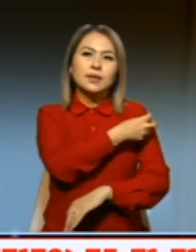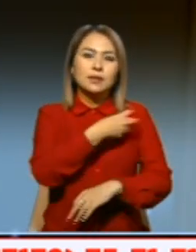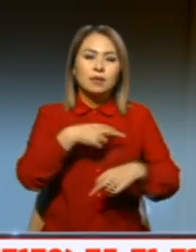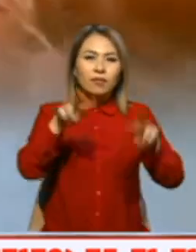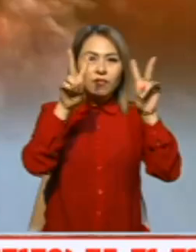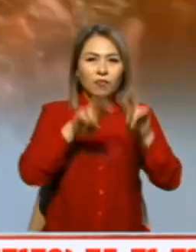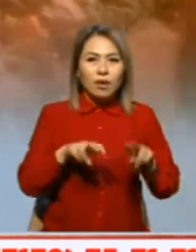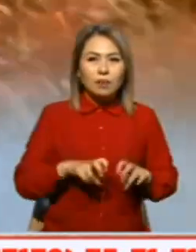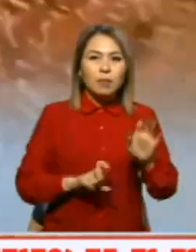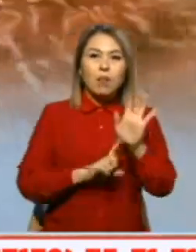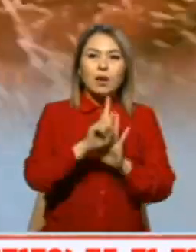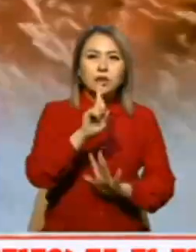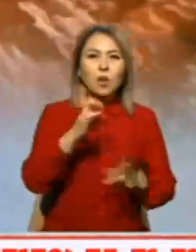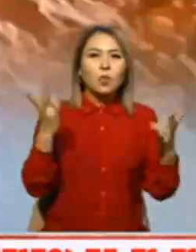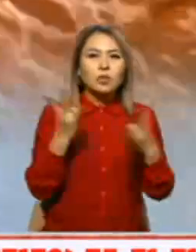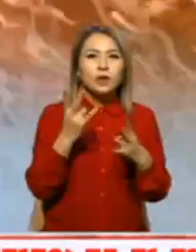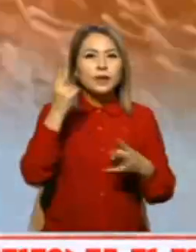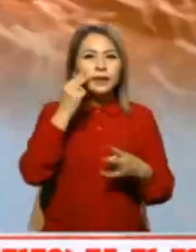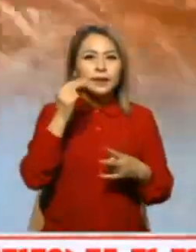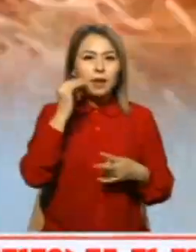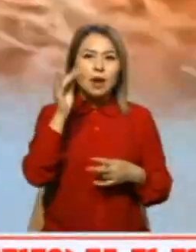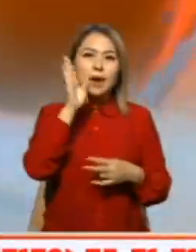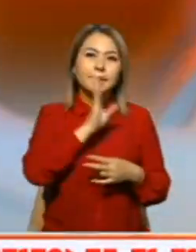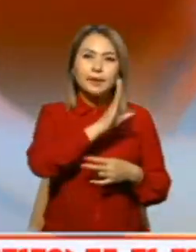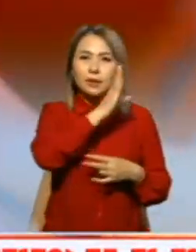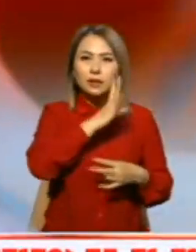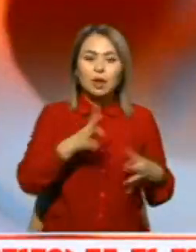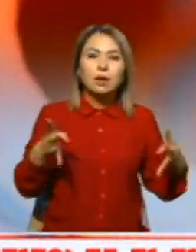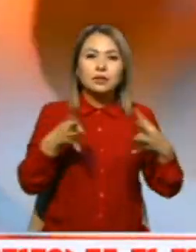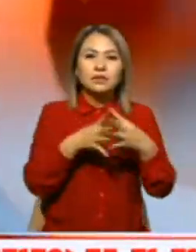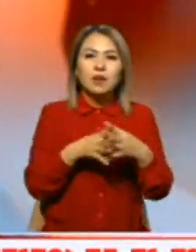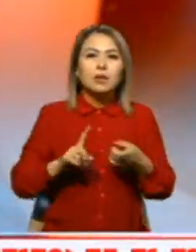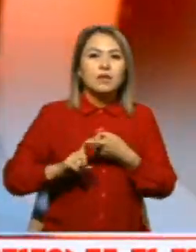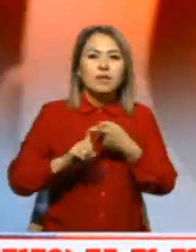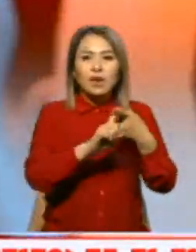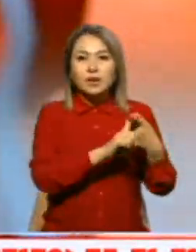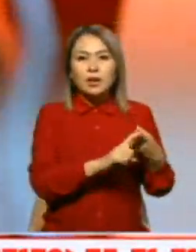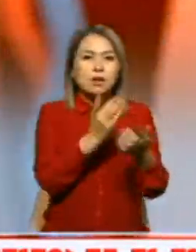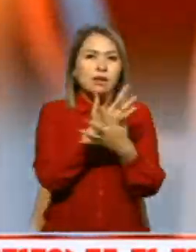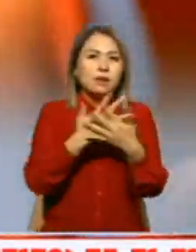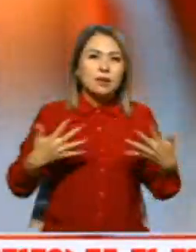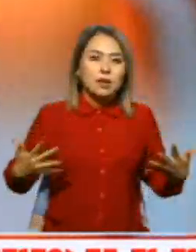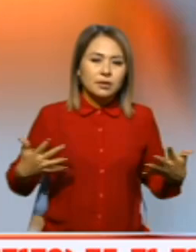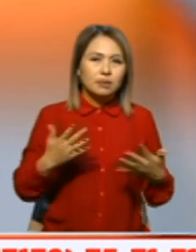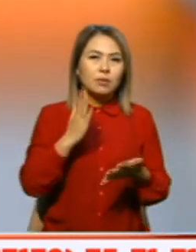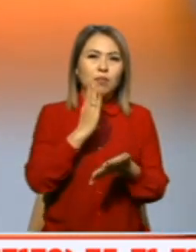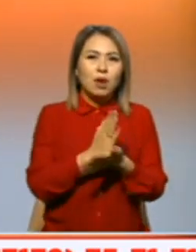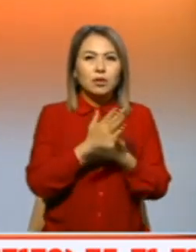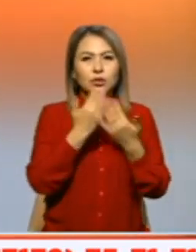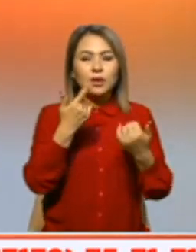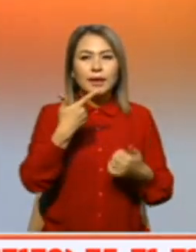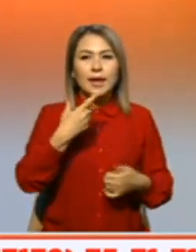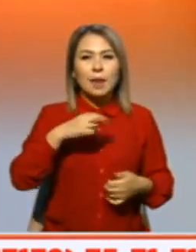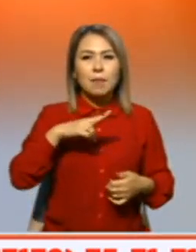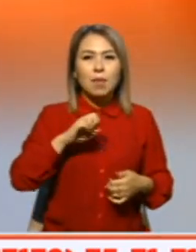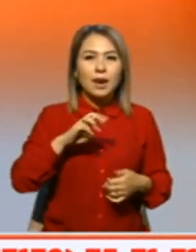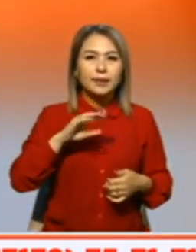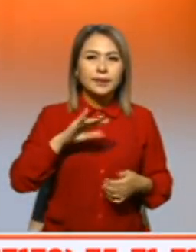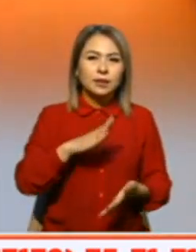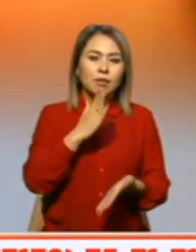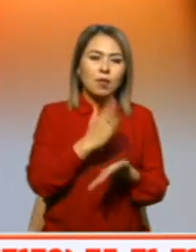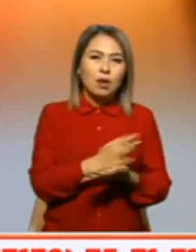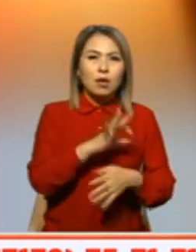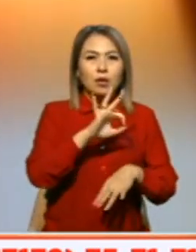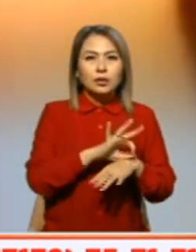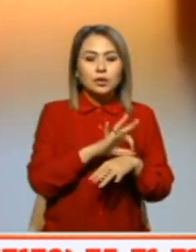өтіп бастауы керек. Сондай-ақ ер адам мен әйел адамдағы жыныстық жолмен жұғатын аурулардың бар жоғын, оған қоса гепатитпен ауыратын тексеру